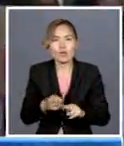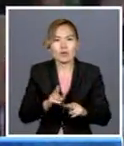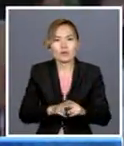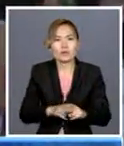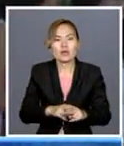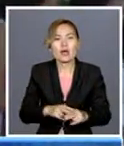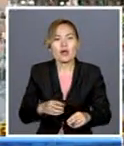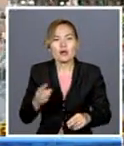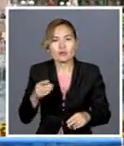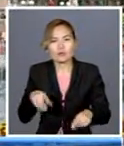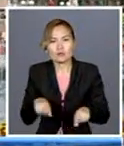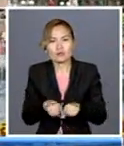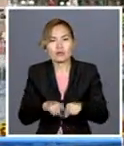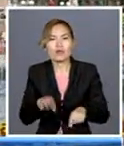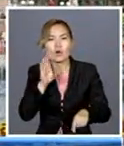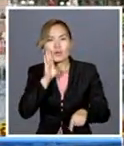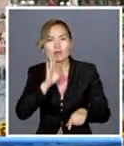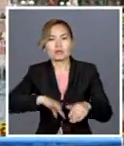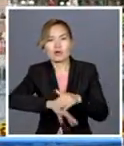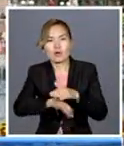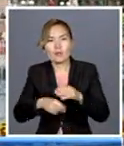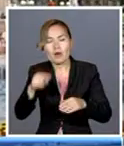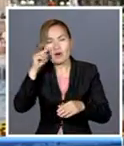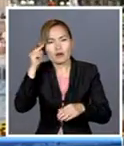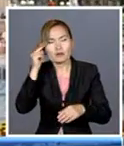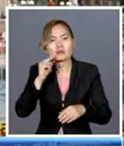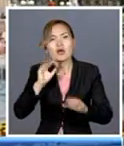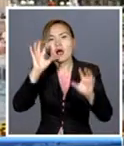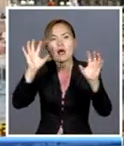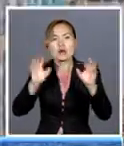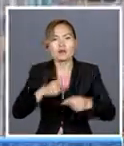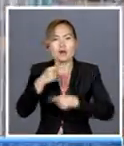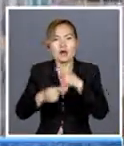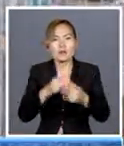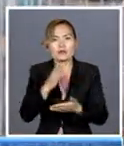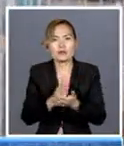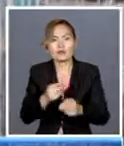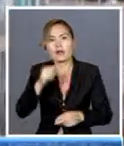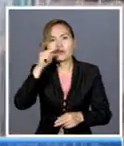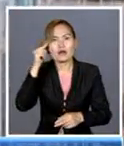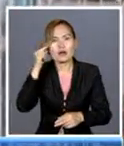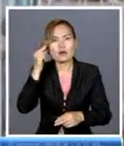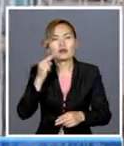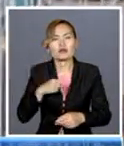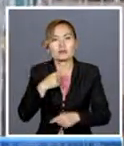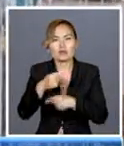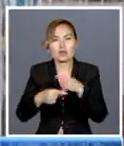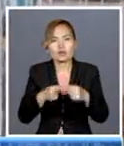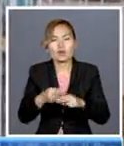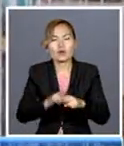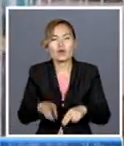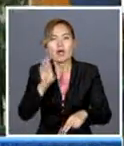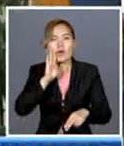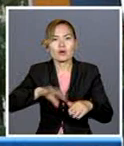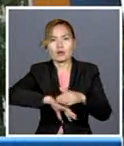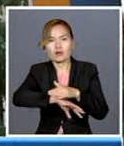тұрмаған. Қалыптасқан пікірге жүгінсек, қыз ұрлау Қырғыздың дәстүрінде бар. Алайда кейбір тұрғындардың айтуынша, Қырғыз салтында қалыңдықты алып қашу деген